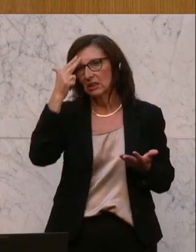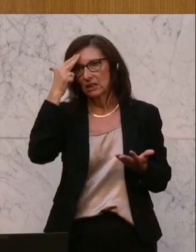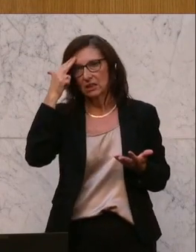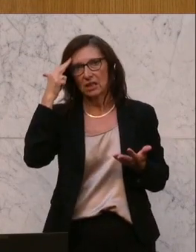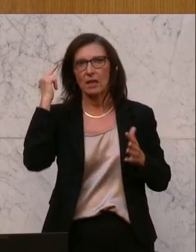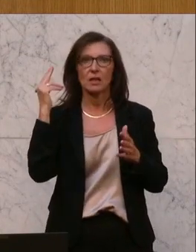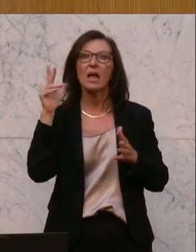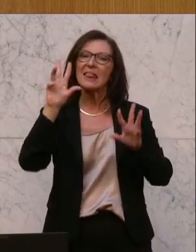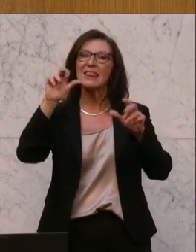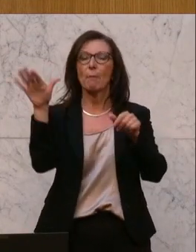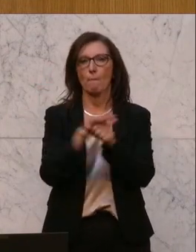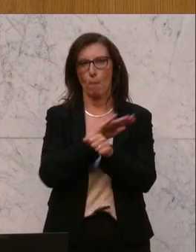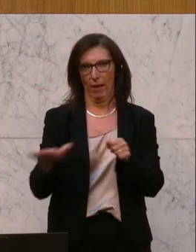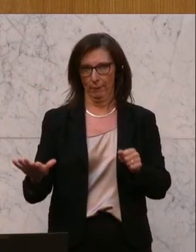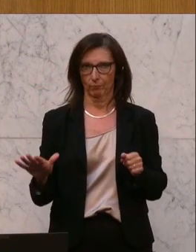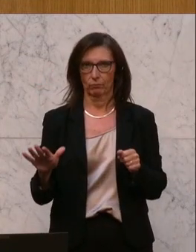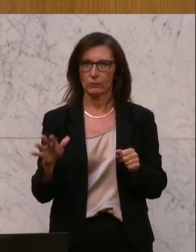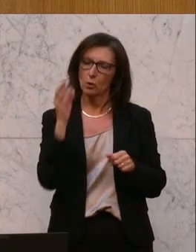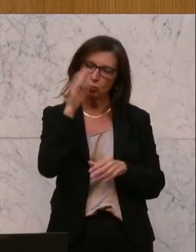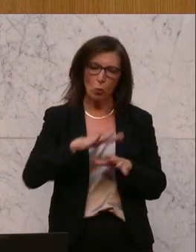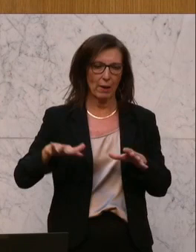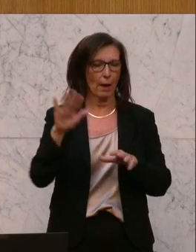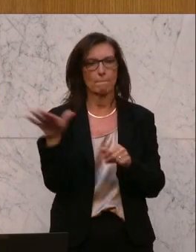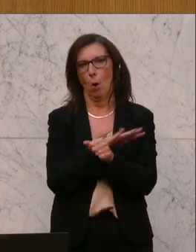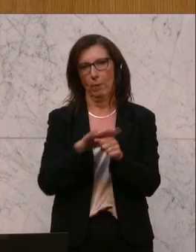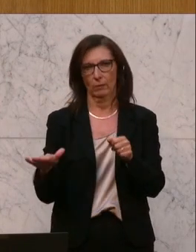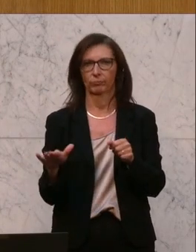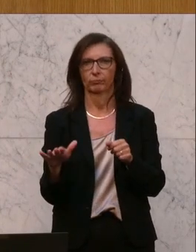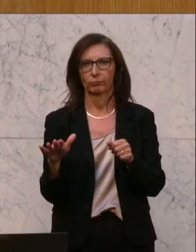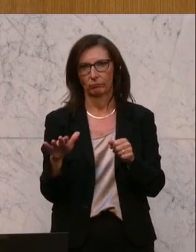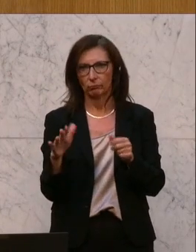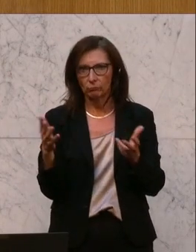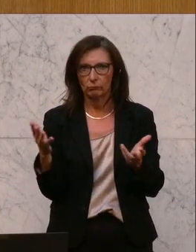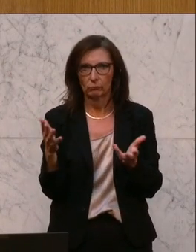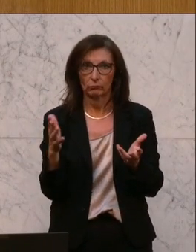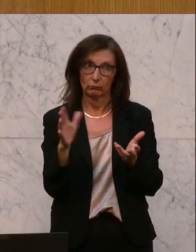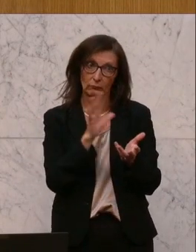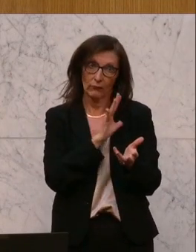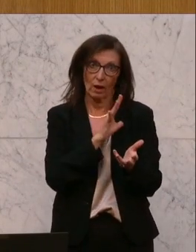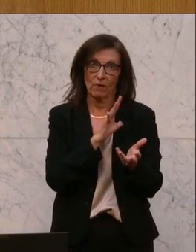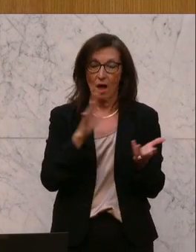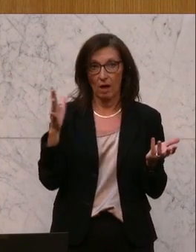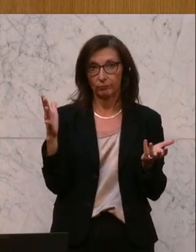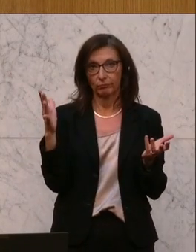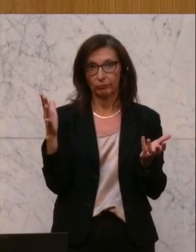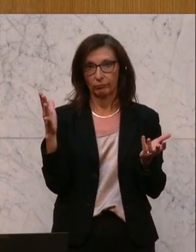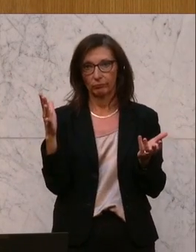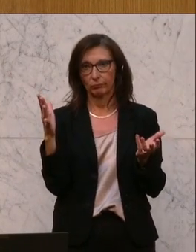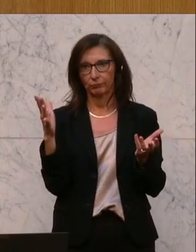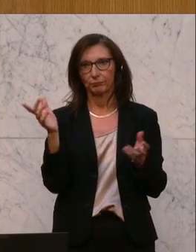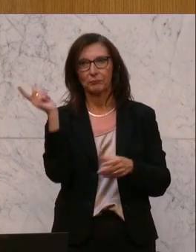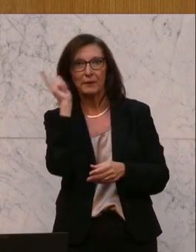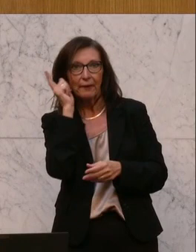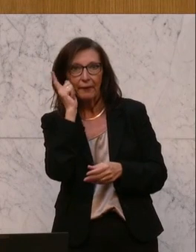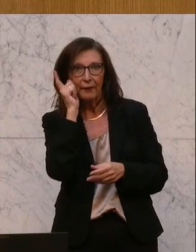nehmen, Mobbing. Mobbing in der Schule. Das steigt natürlich die Gefahr auch mit den